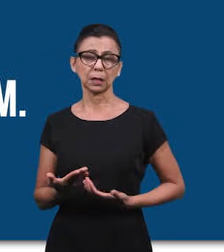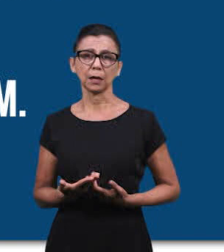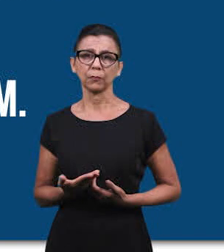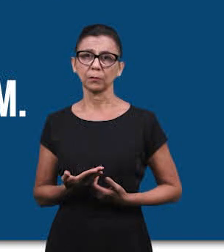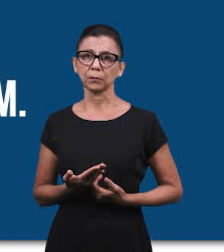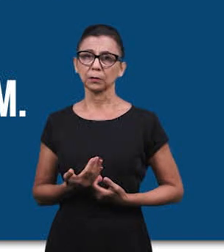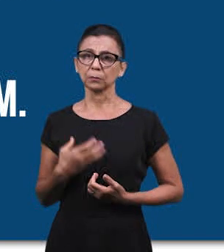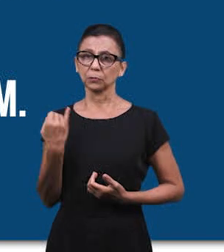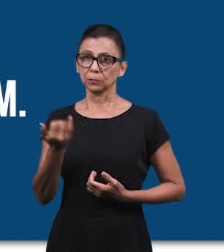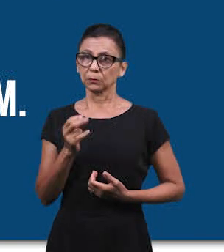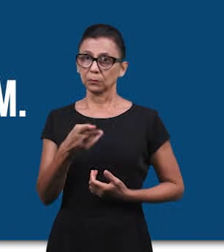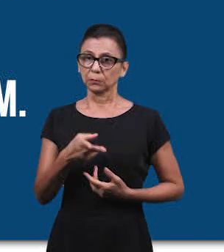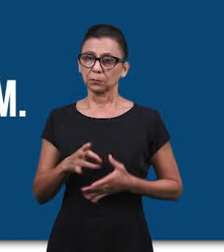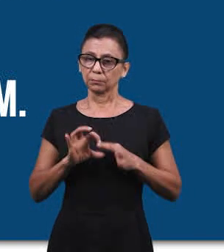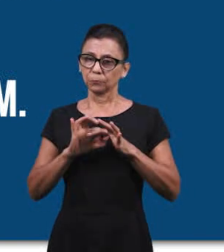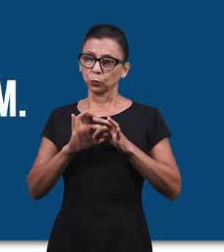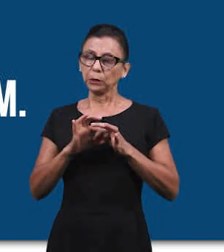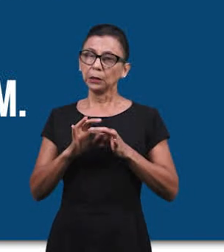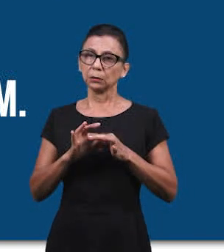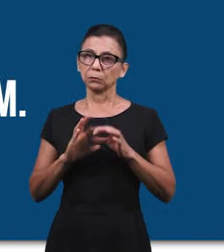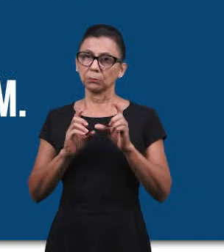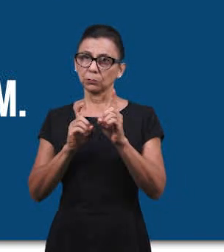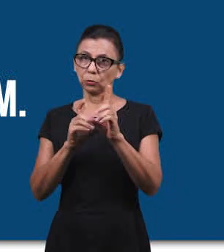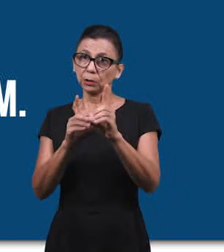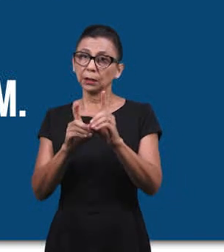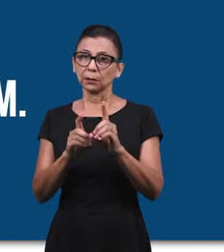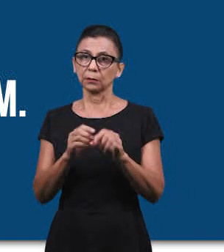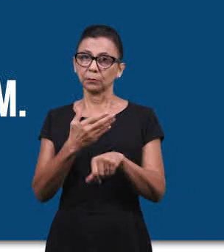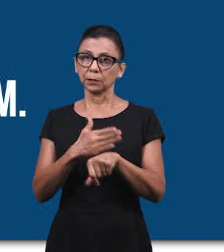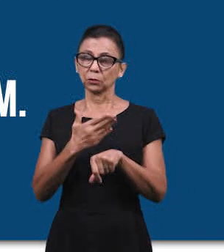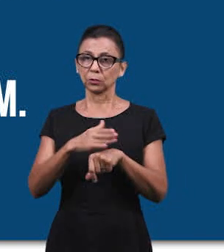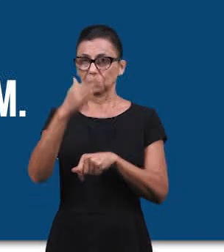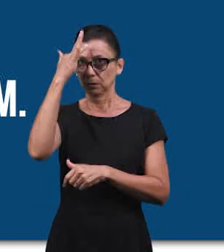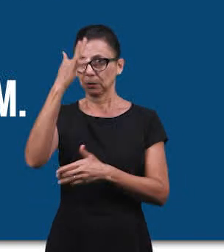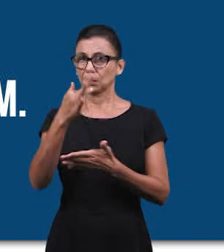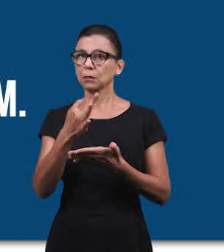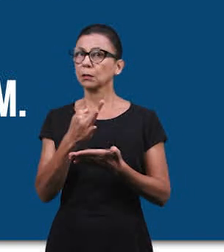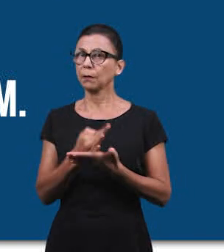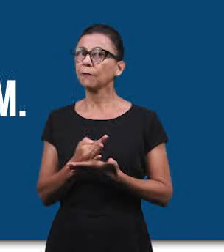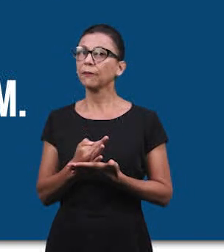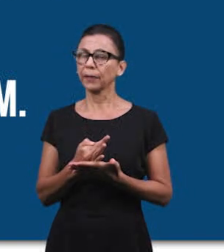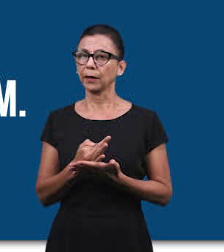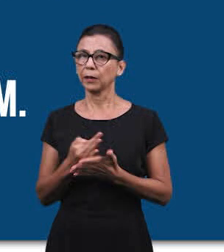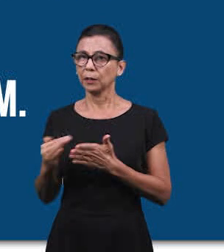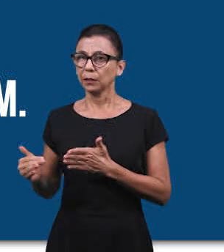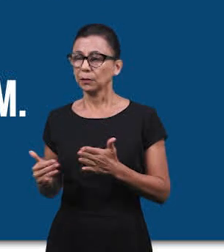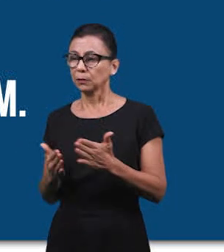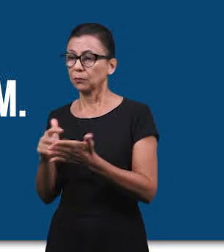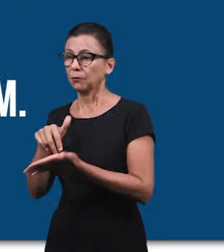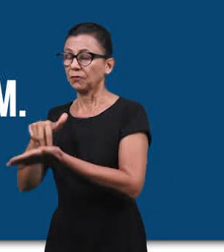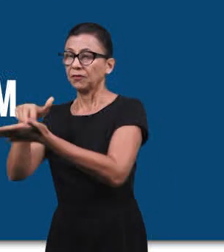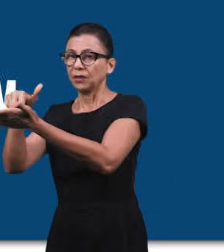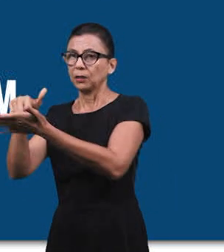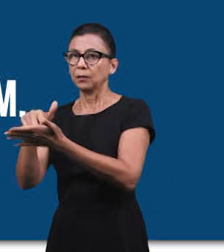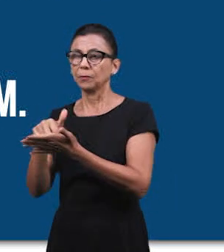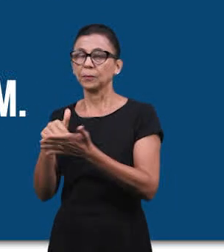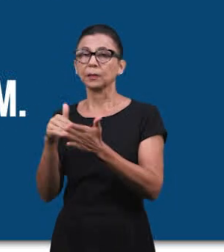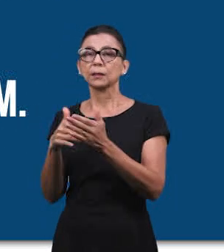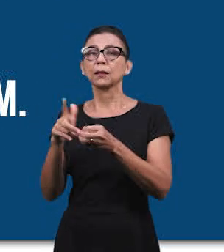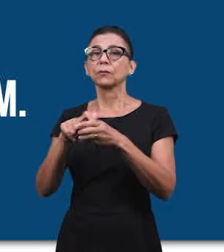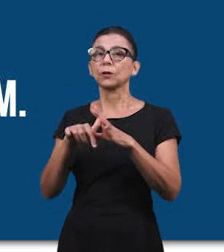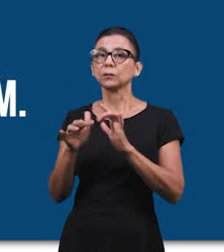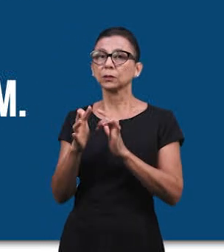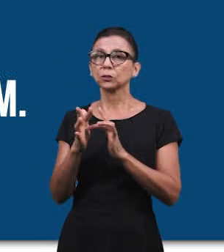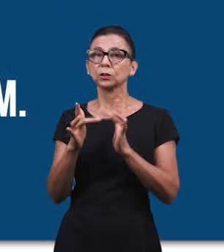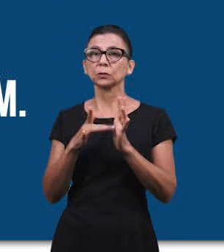прошу вас, пребывайте твердыми в доктрине, в учении, в общении к телу Христова и продолжать, пока мы